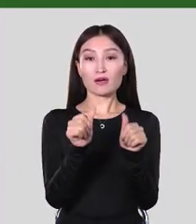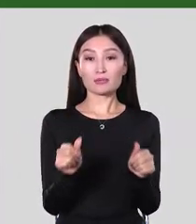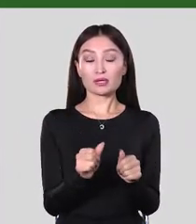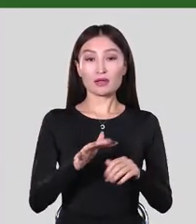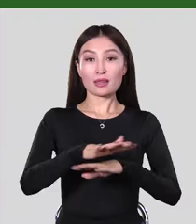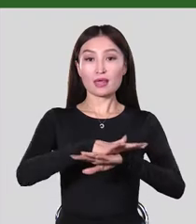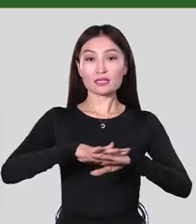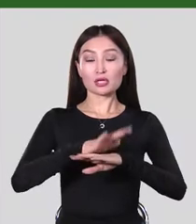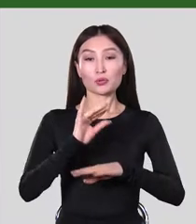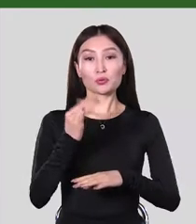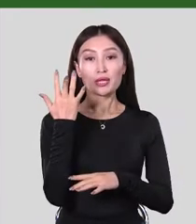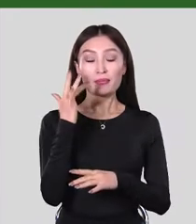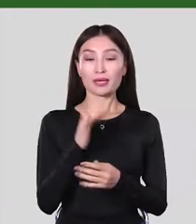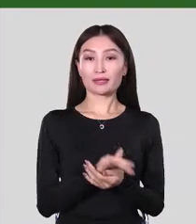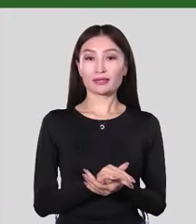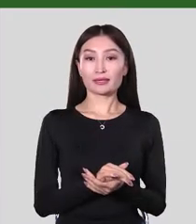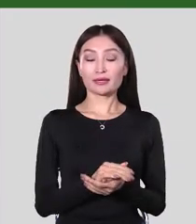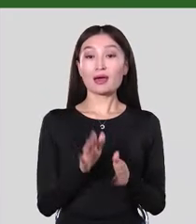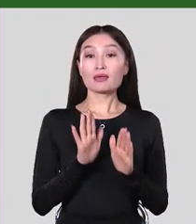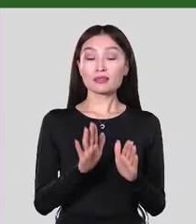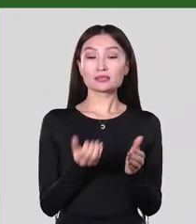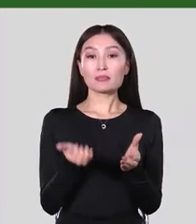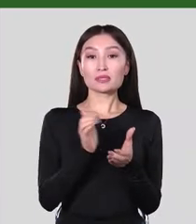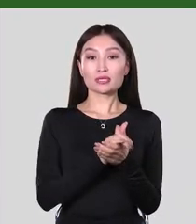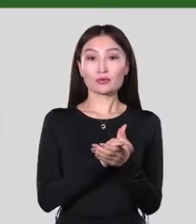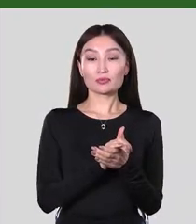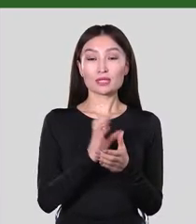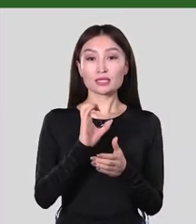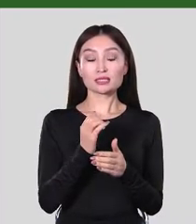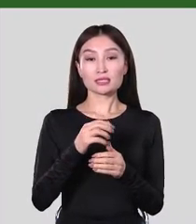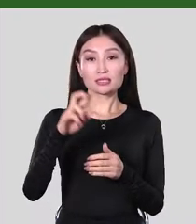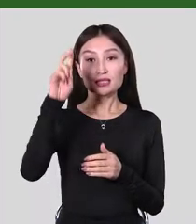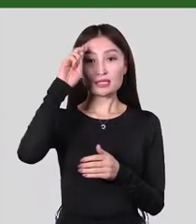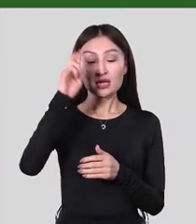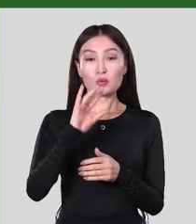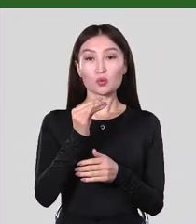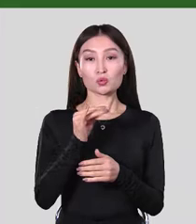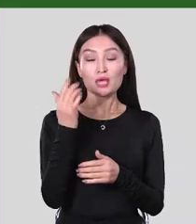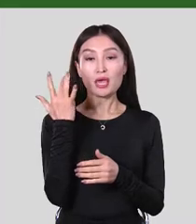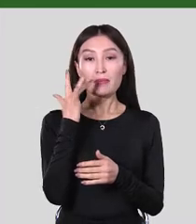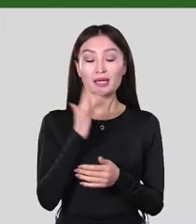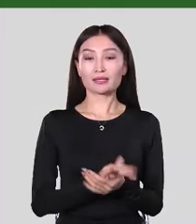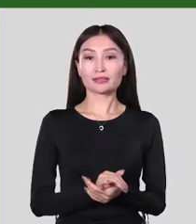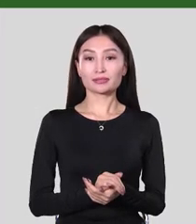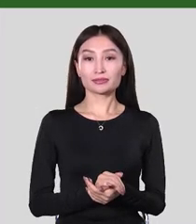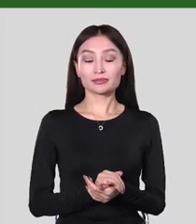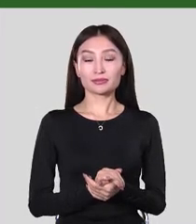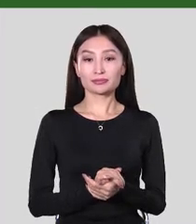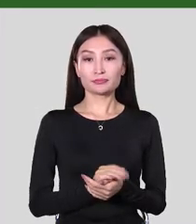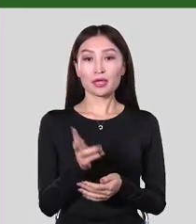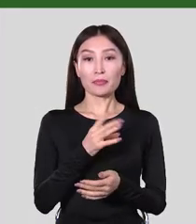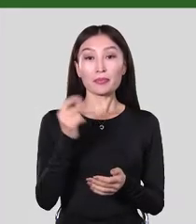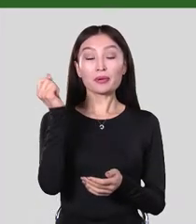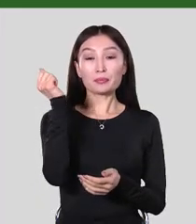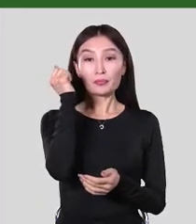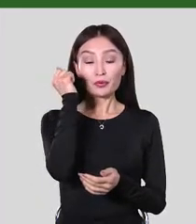сформировалось население Южной Америки, а также познакомимся со странами Южной Америки. Мы